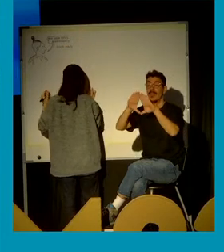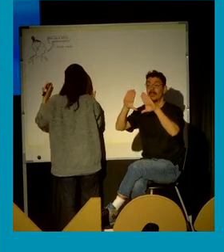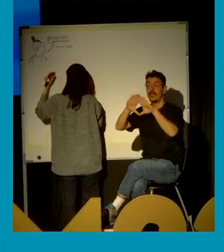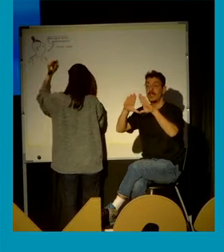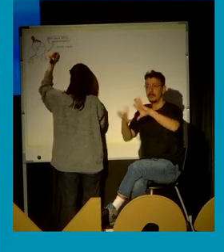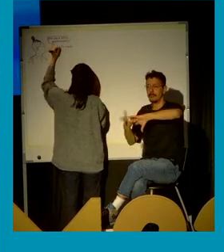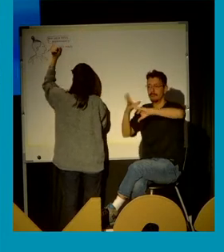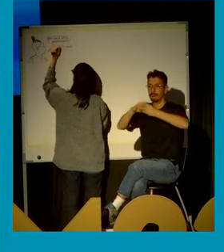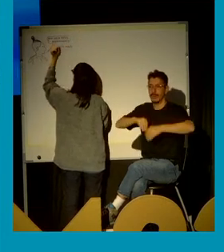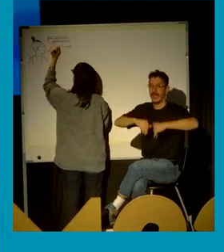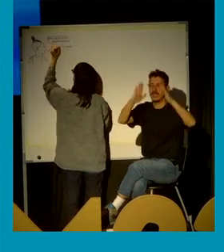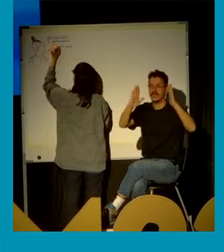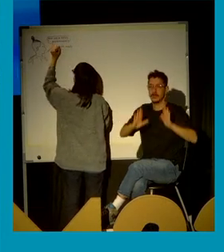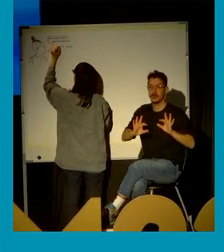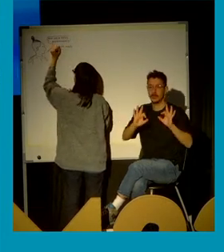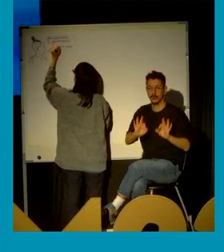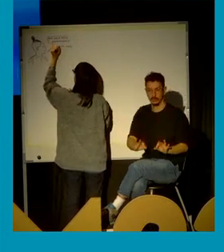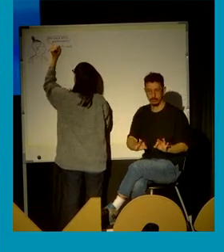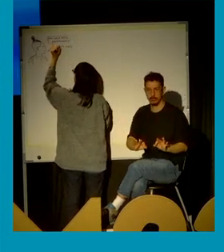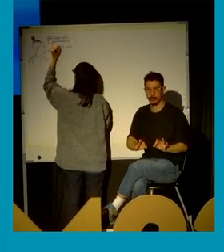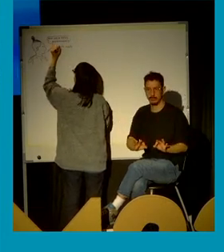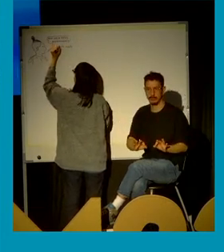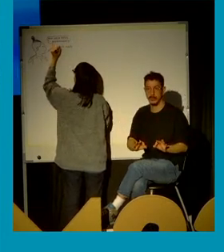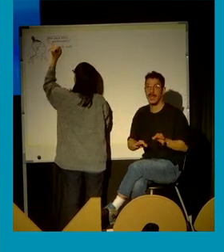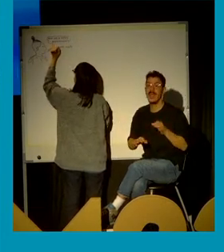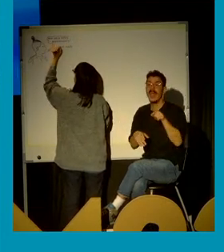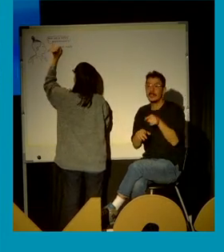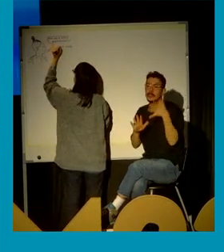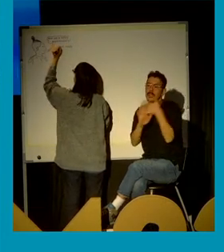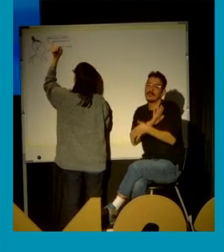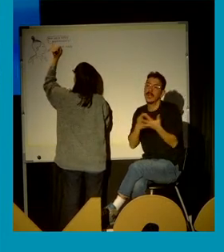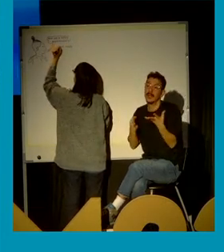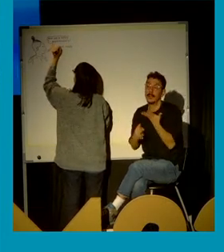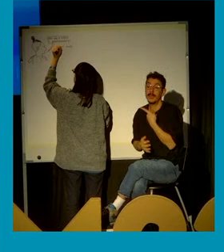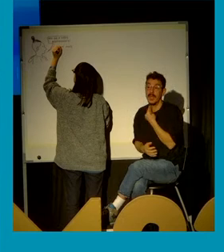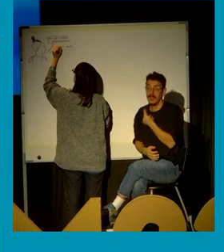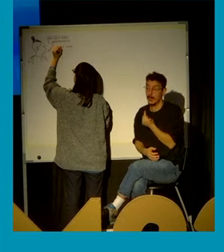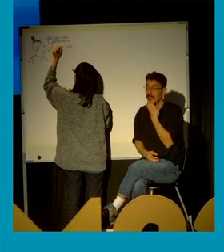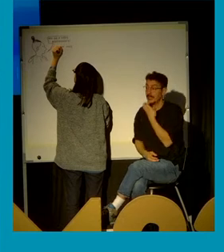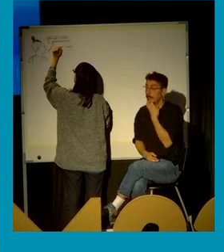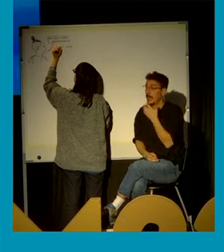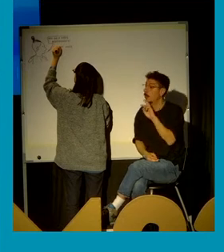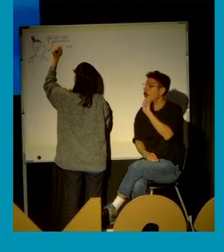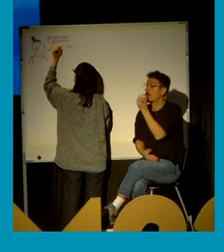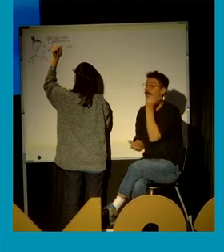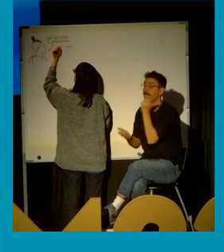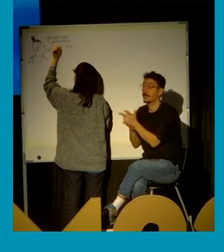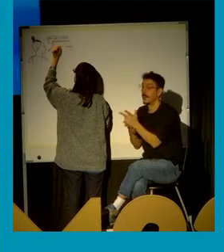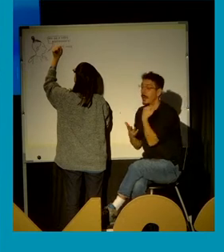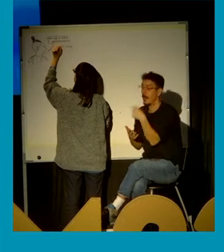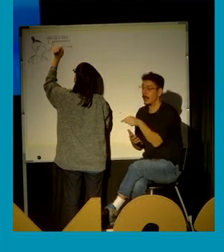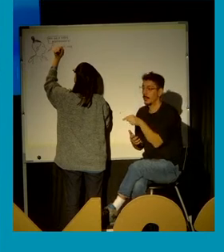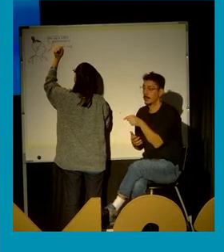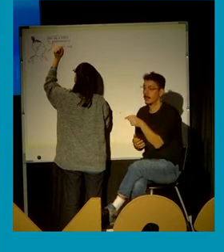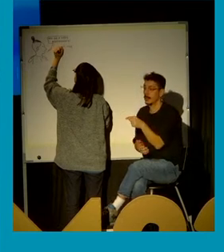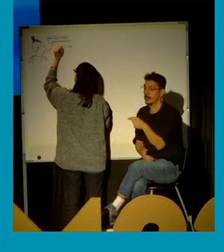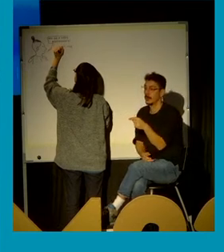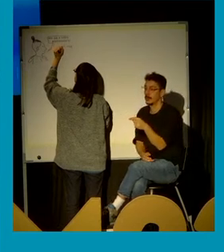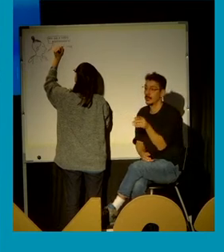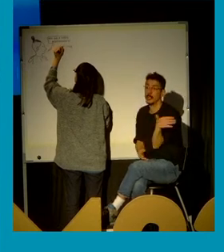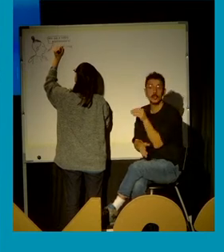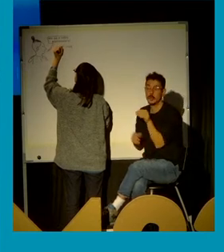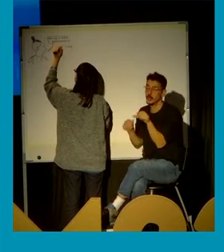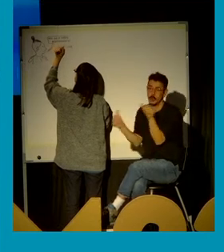les lluites feministes per erradicar les violències sexuals, i tenim altres reptes molt més... i tots aquests